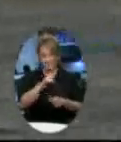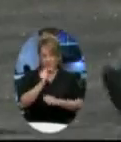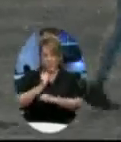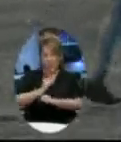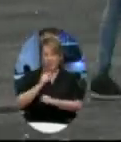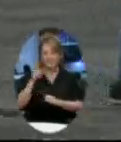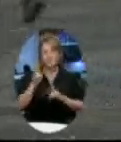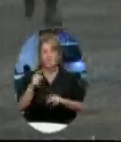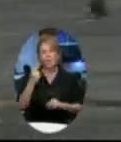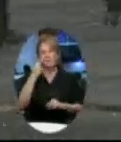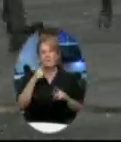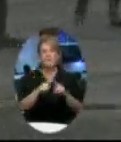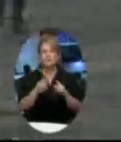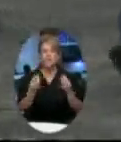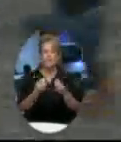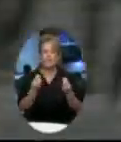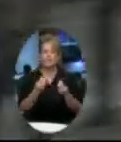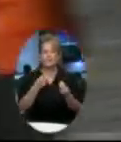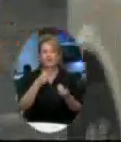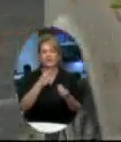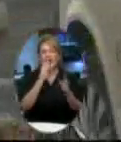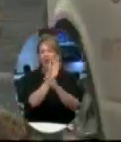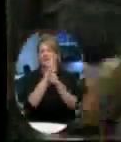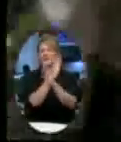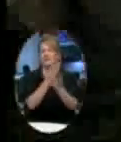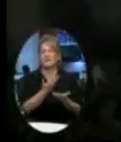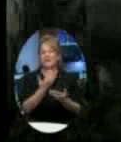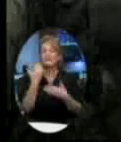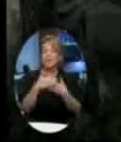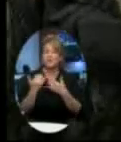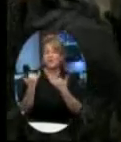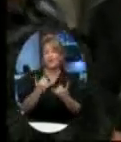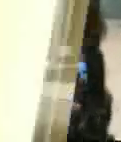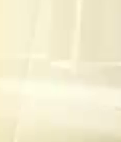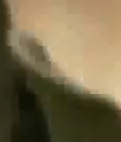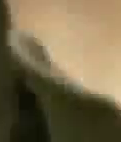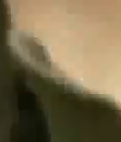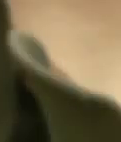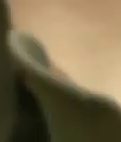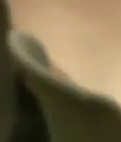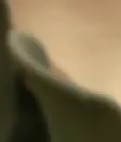להתאפס כצעד הסתרתי ובסופו של דבר להביא יותר נזק מהתועלת.